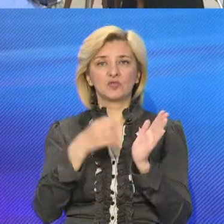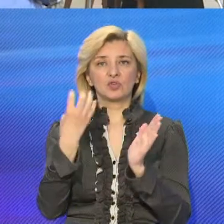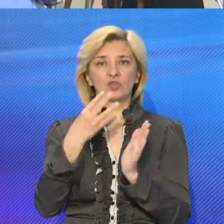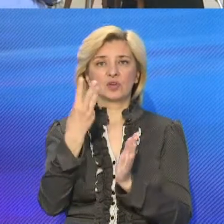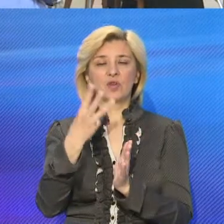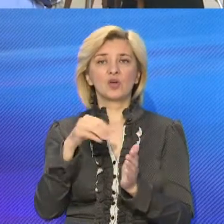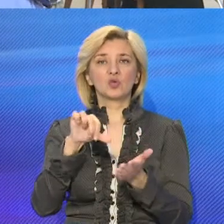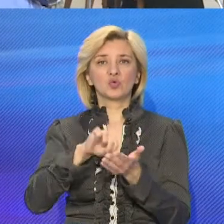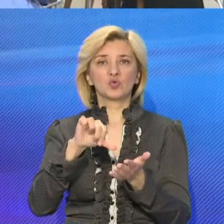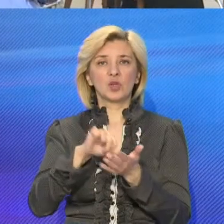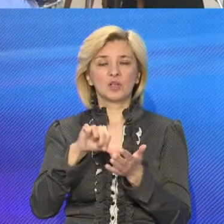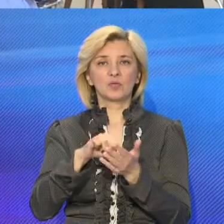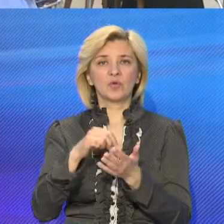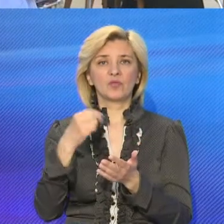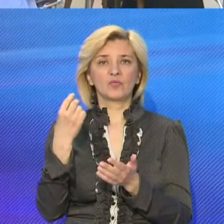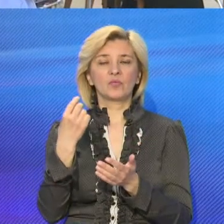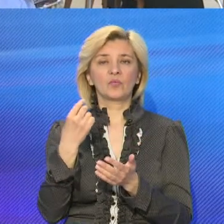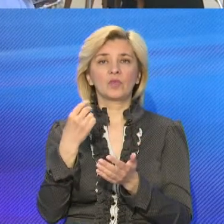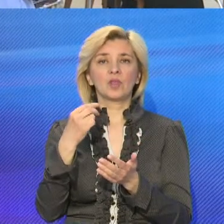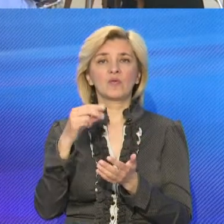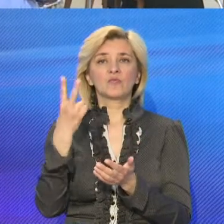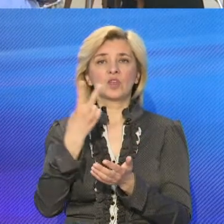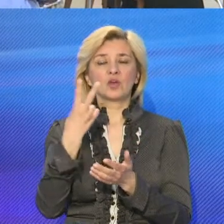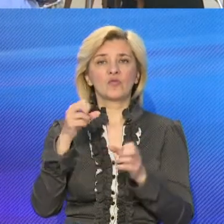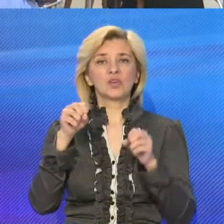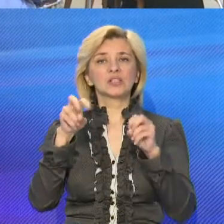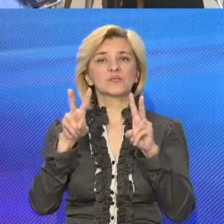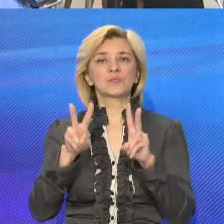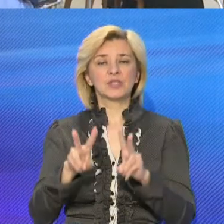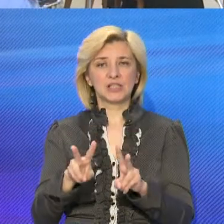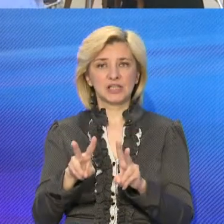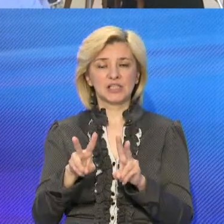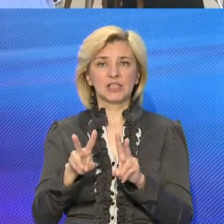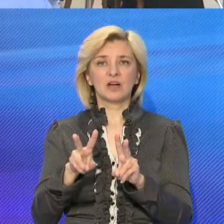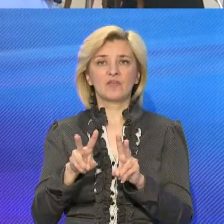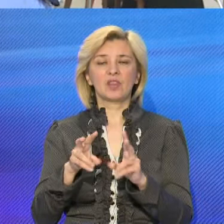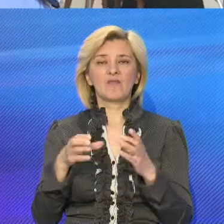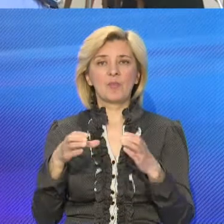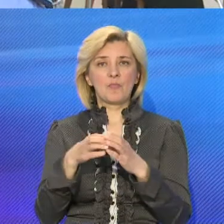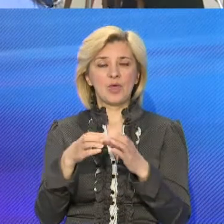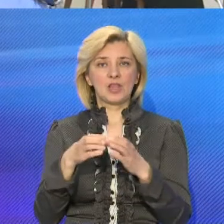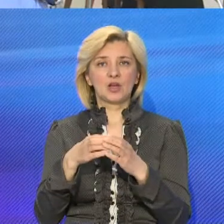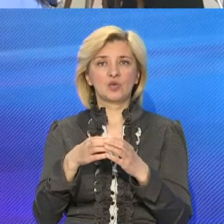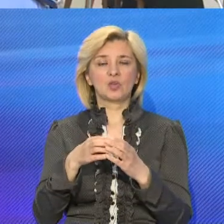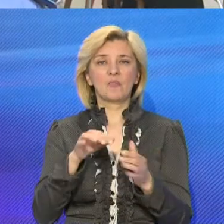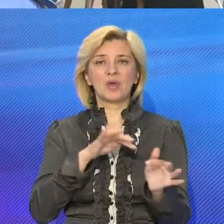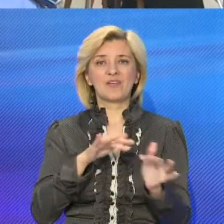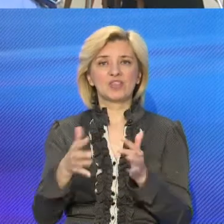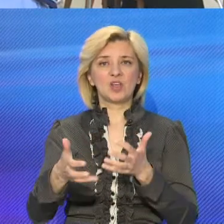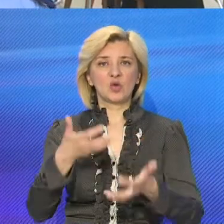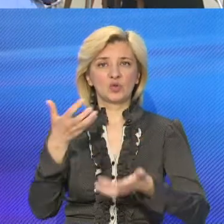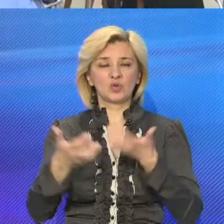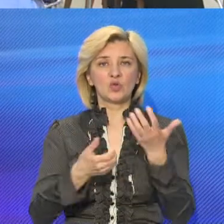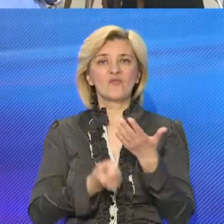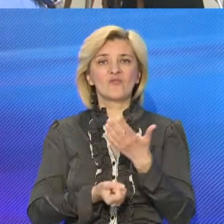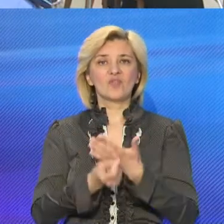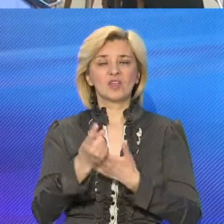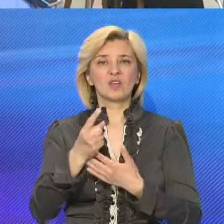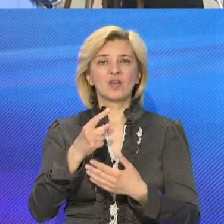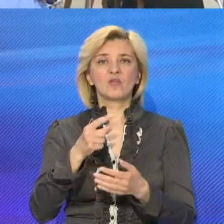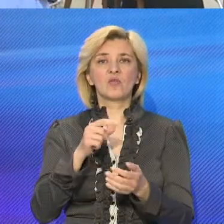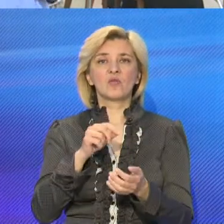специализированного поискового батальона проведены мероприятия по раскопкам данного места. Установлены костные остатки на сегодняшний день